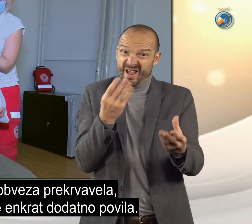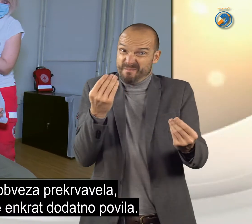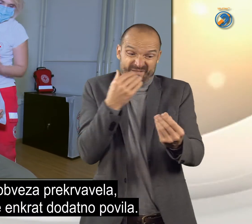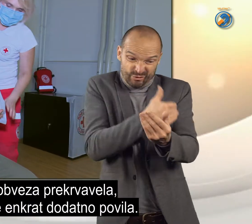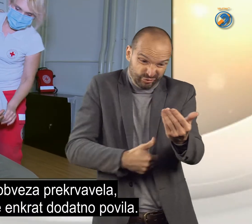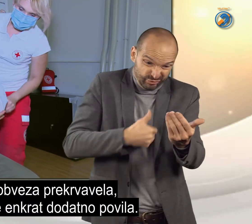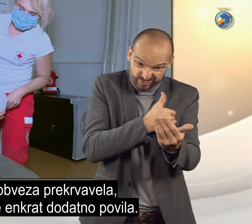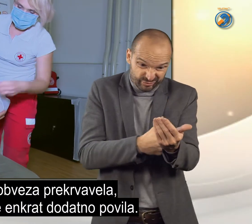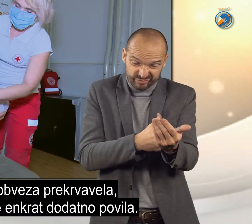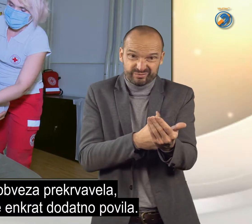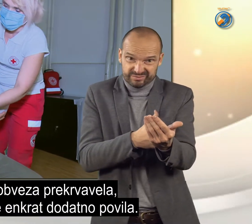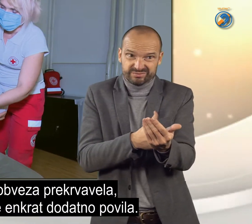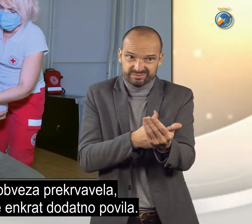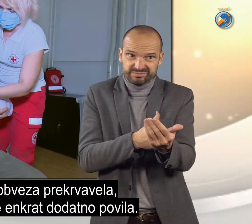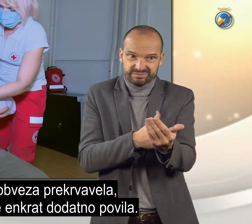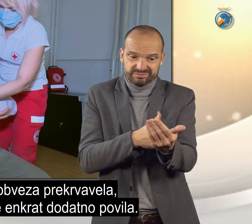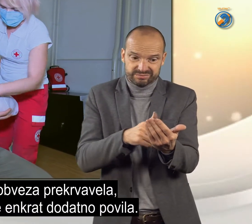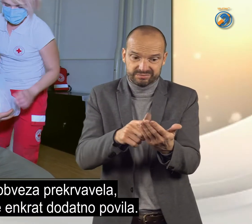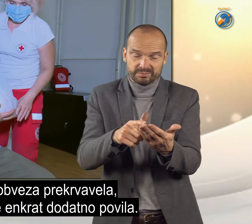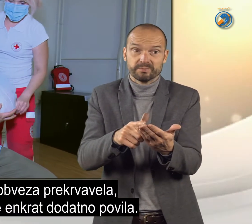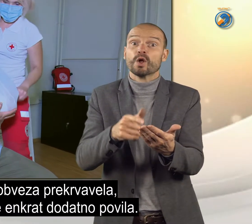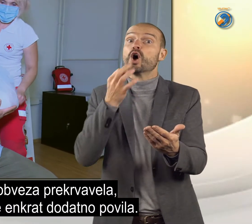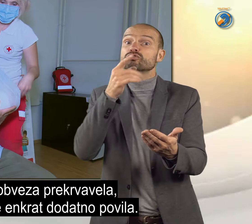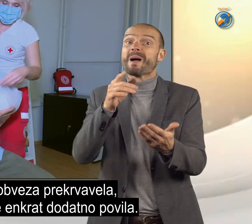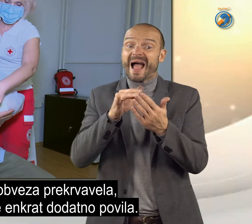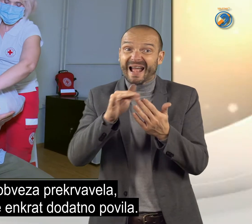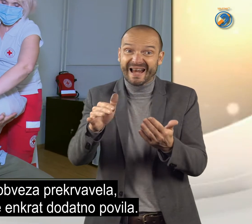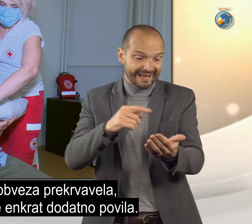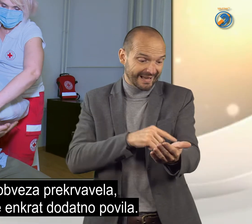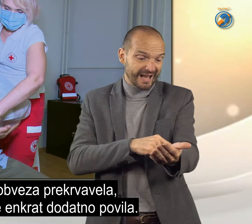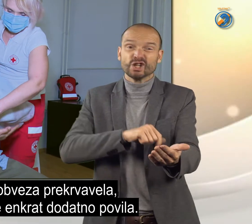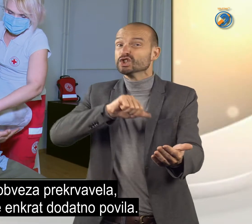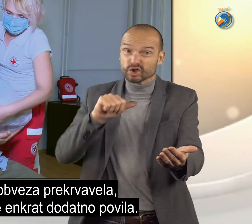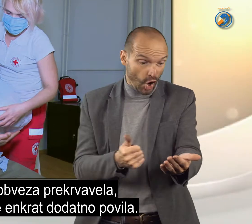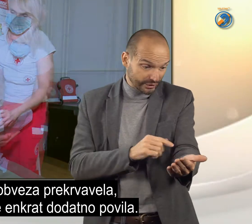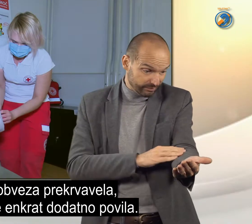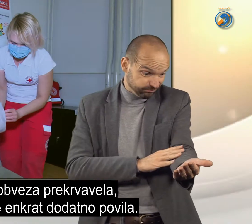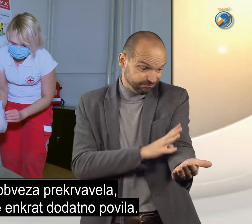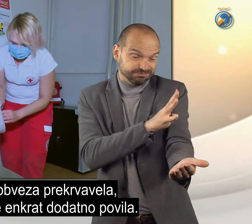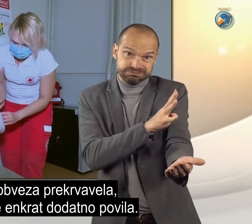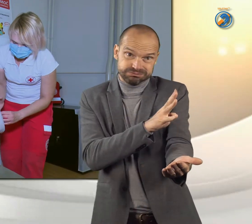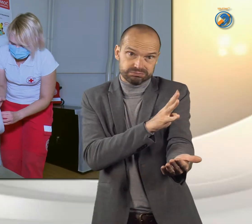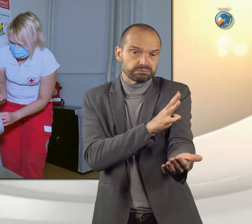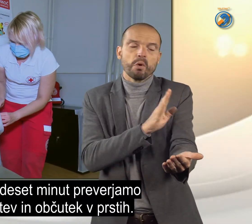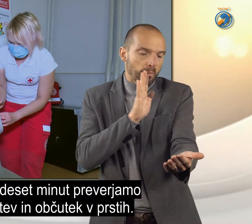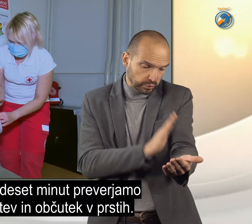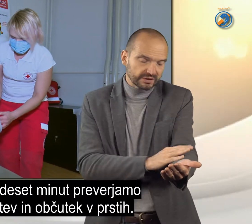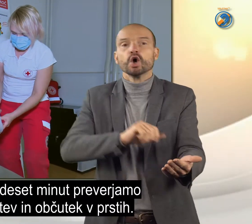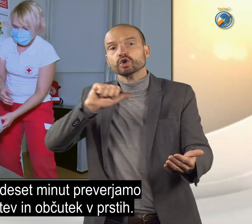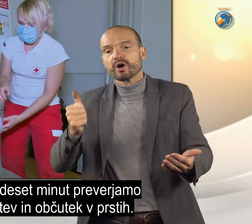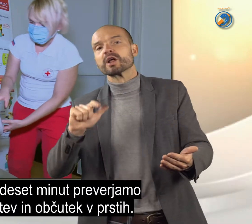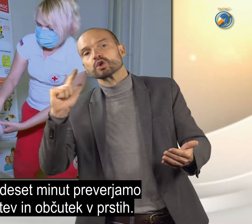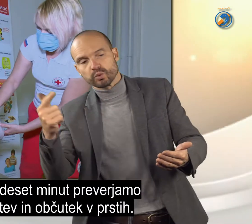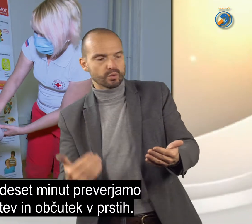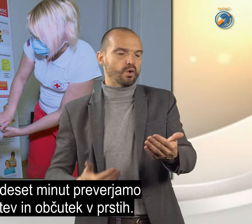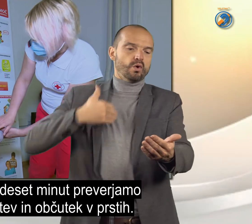pa to prekrvavelo, se pravi, da bi prišla kri skozi, bi pa prvem samo še enkrat dodatno povila zraven. Ja? To